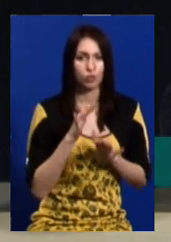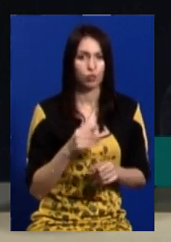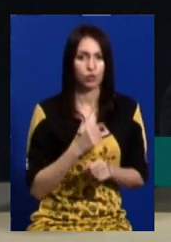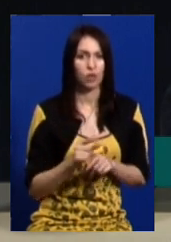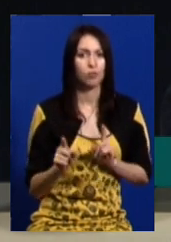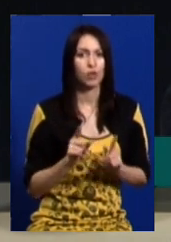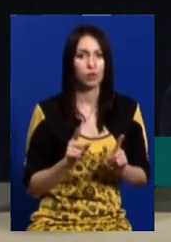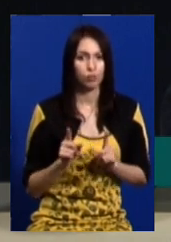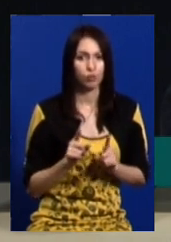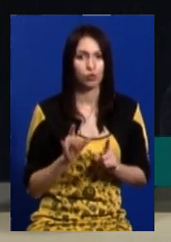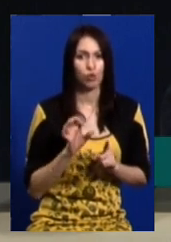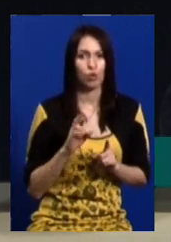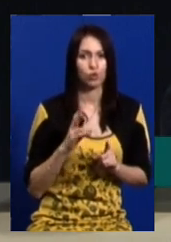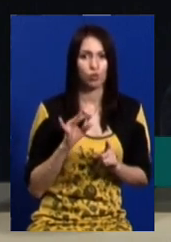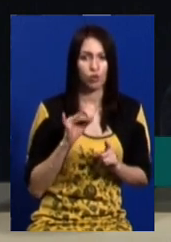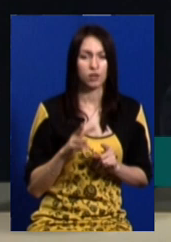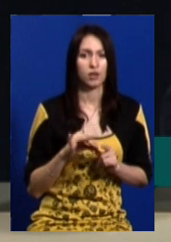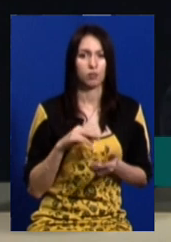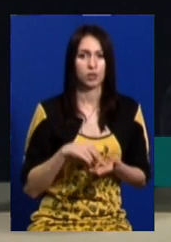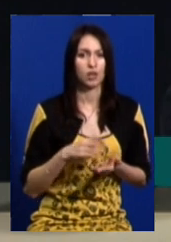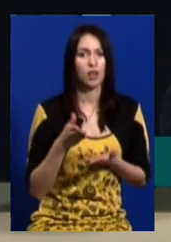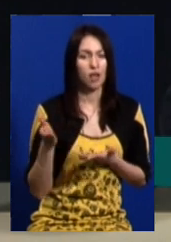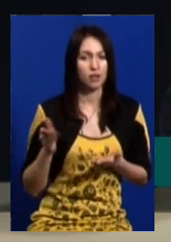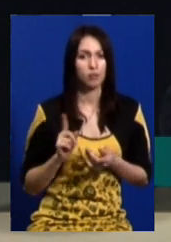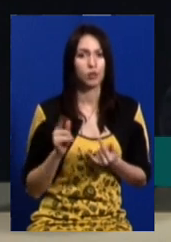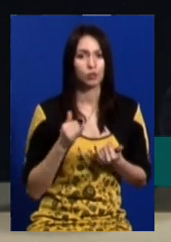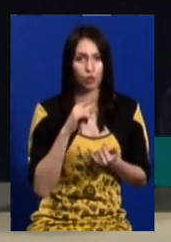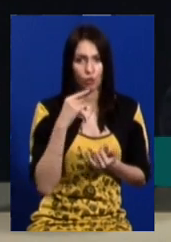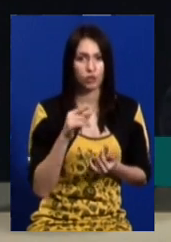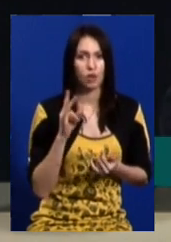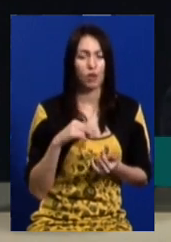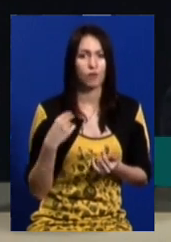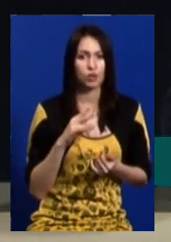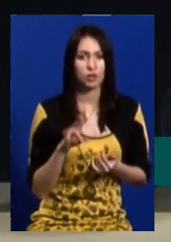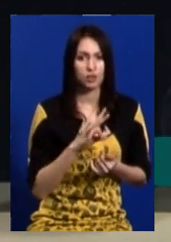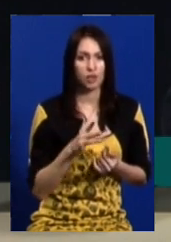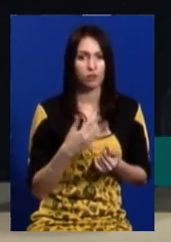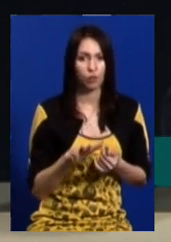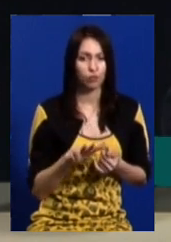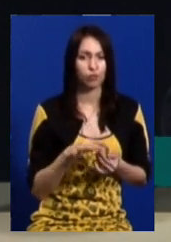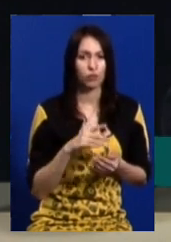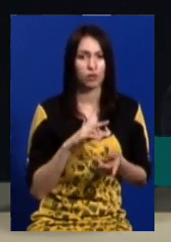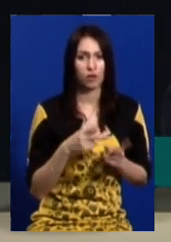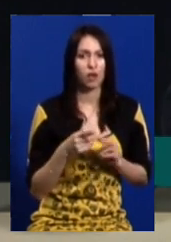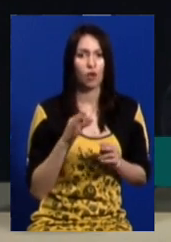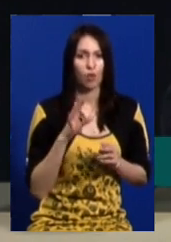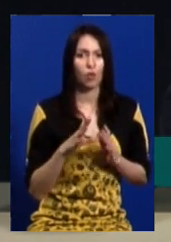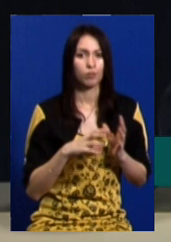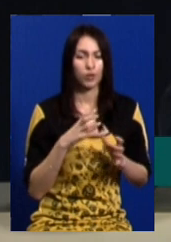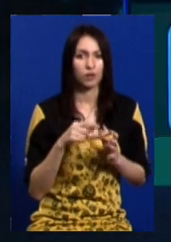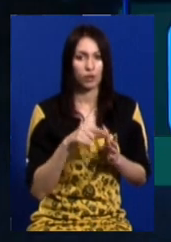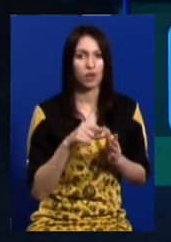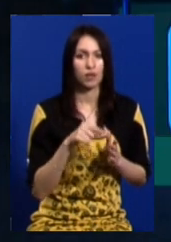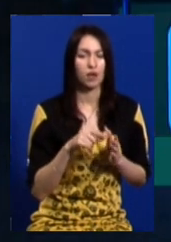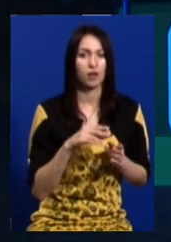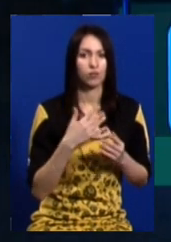що розкольниками стали вони тепер. Бо тому що Російська православна церква відкололася від світового православ'я, вони